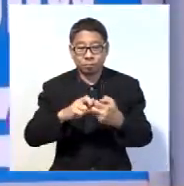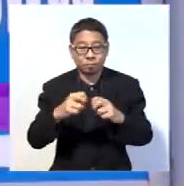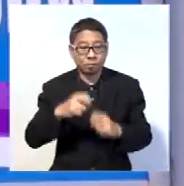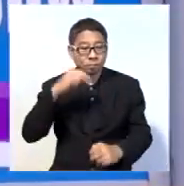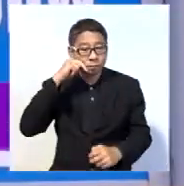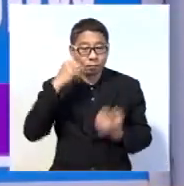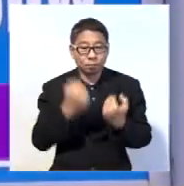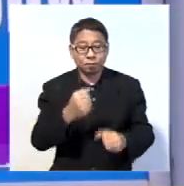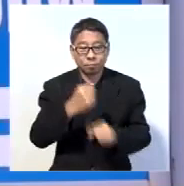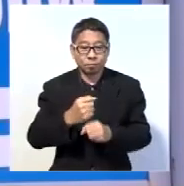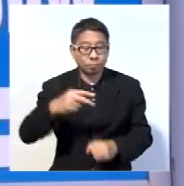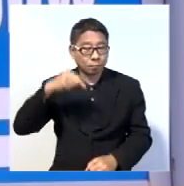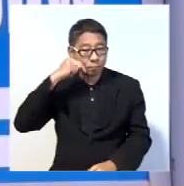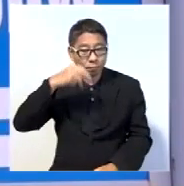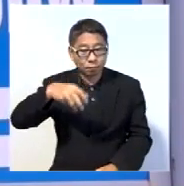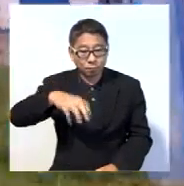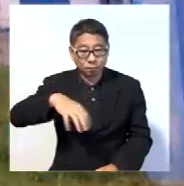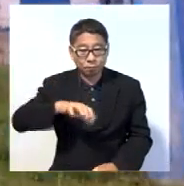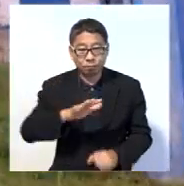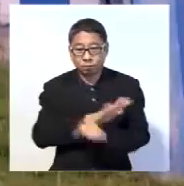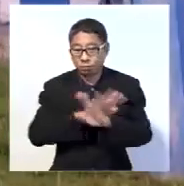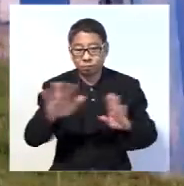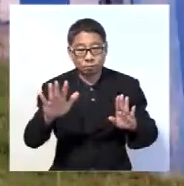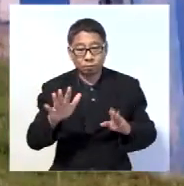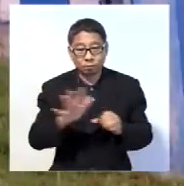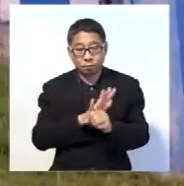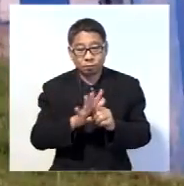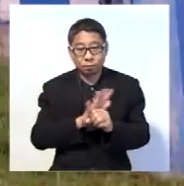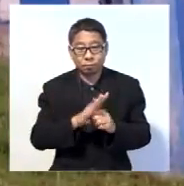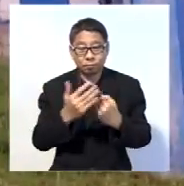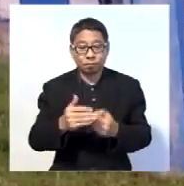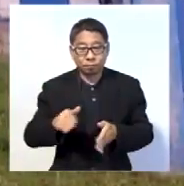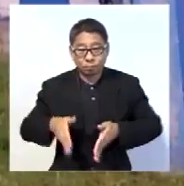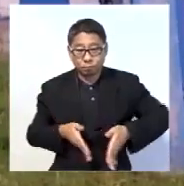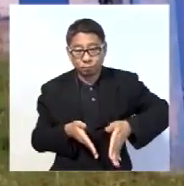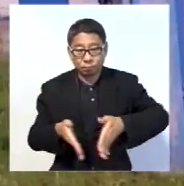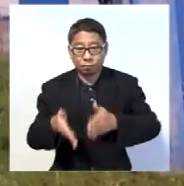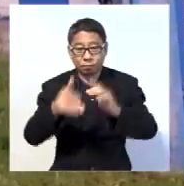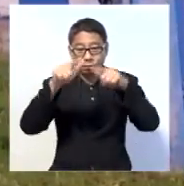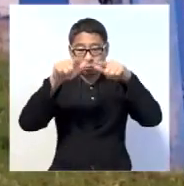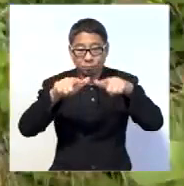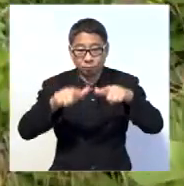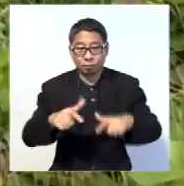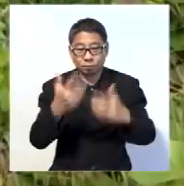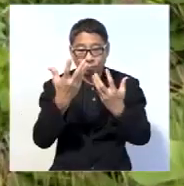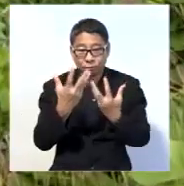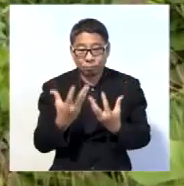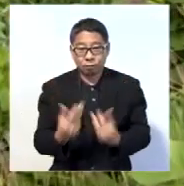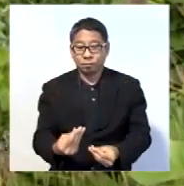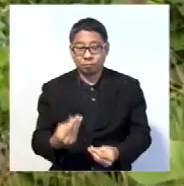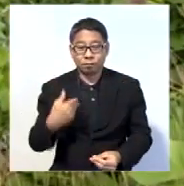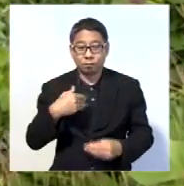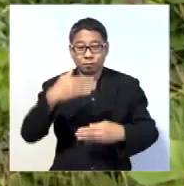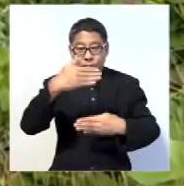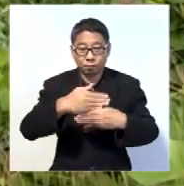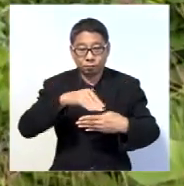บที่ใช้ในการผลิตน้ำประปาไม่เพียงพอเนื่องจากลำน้ำเชิญมีปริมาณน้ำเหลือน้อยจนทำให้ต้องมี